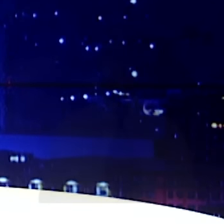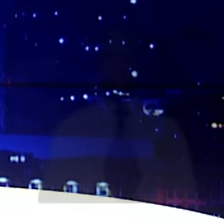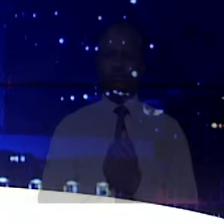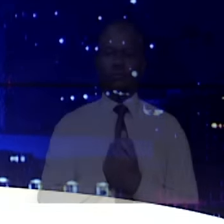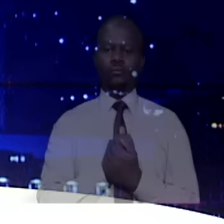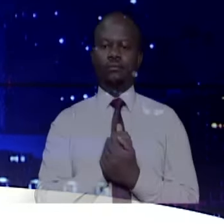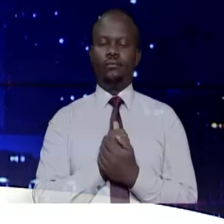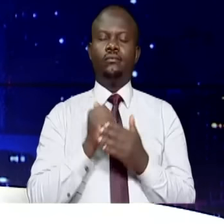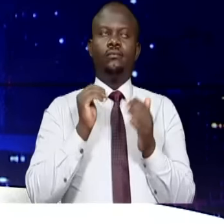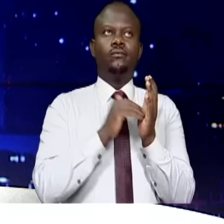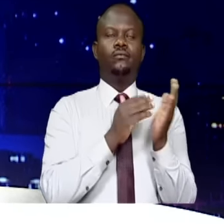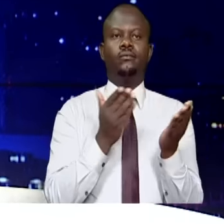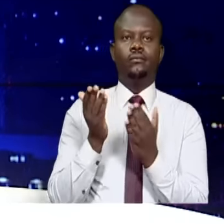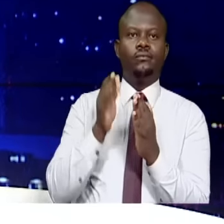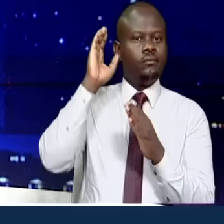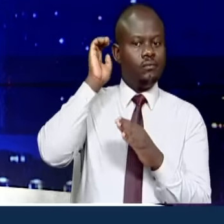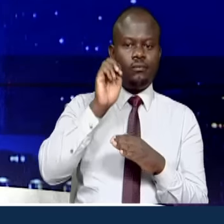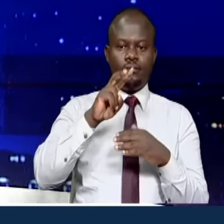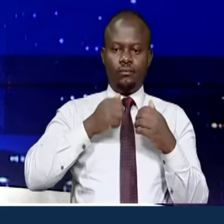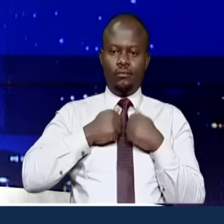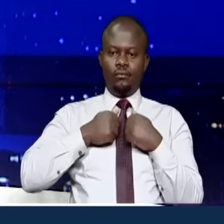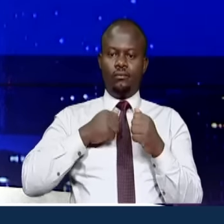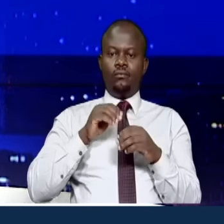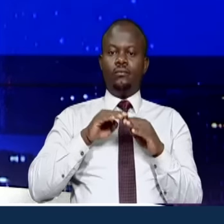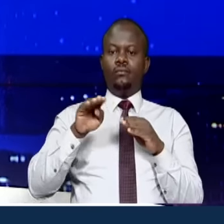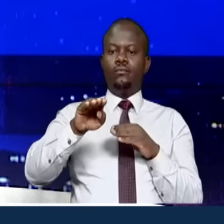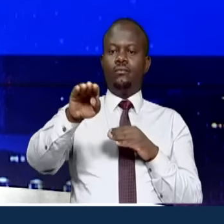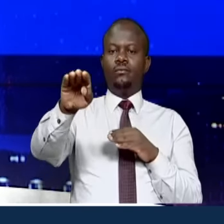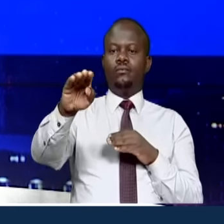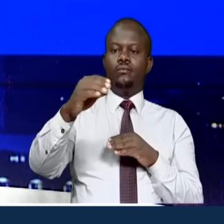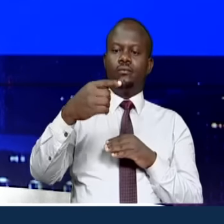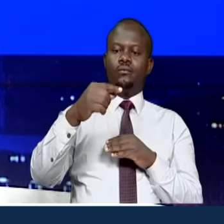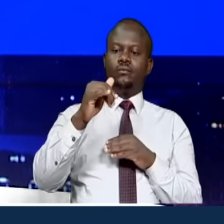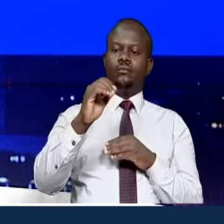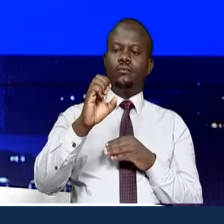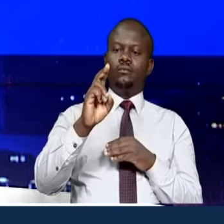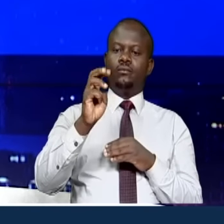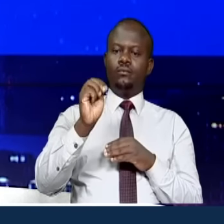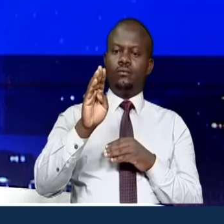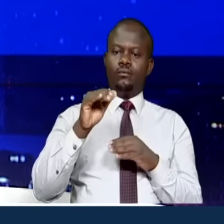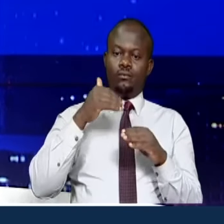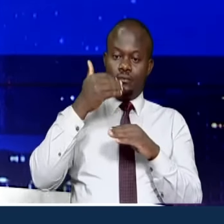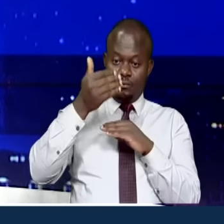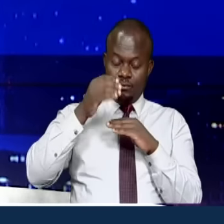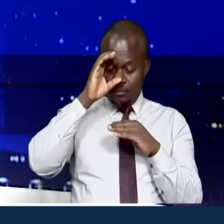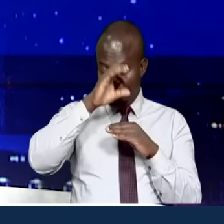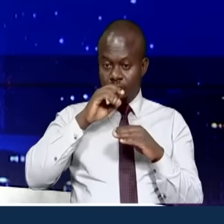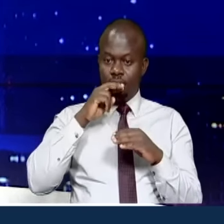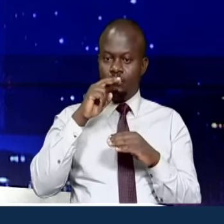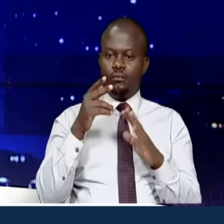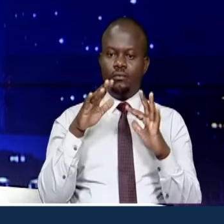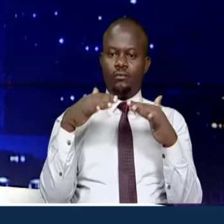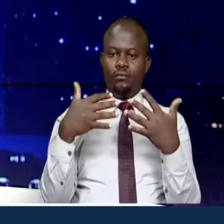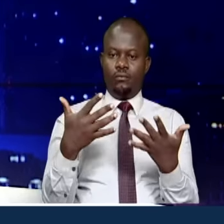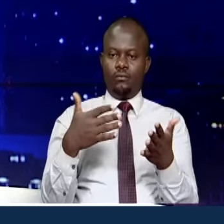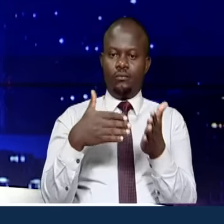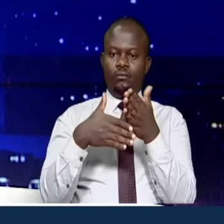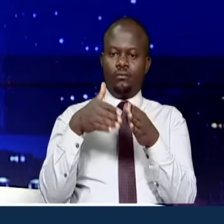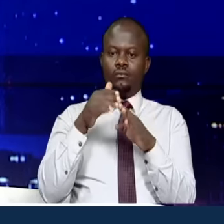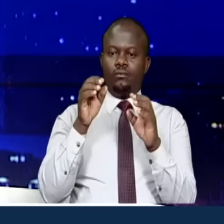Twongeye kubaha ikaze amakuru ya televiziyo y'u Rwanda. Twerekeze mu karere ka Gicumbi, aho nyuma yo kwishakamo ibisubizo bakiyubakira